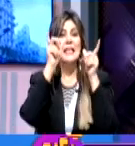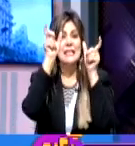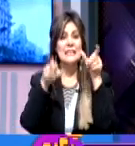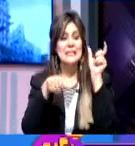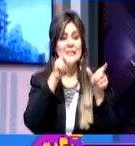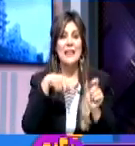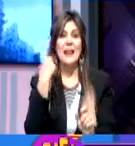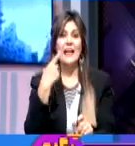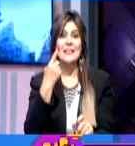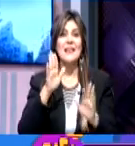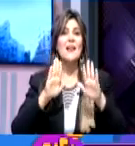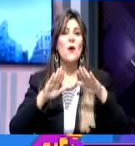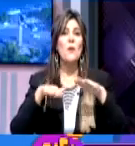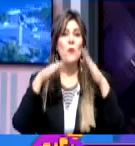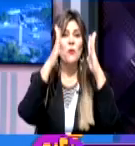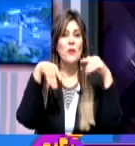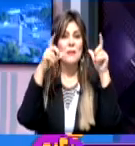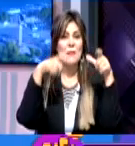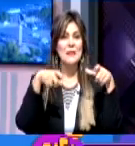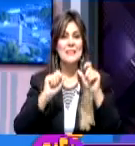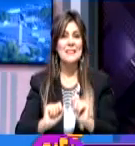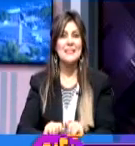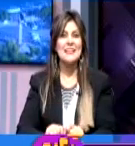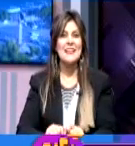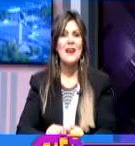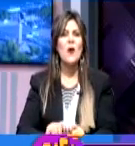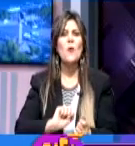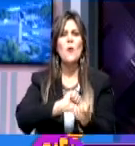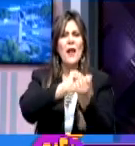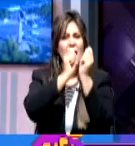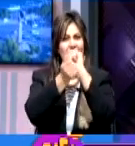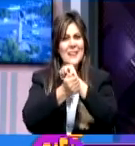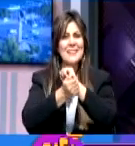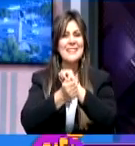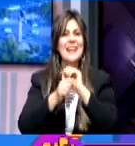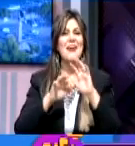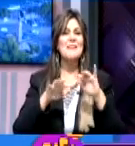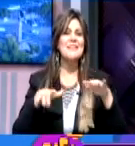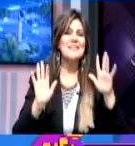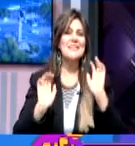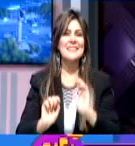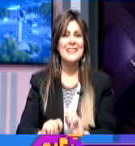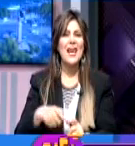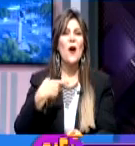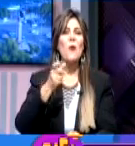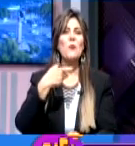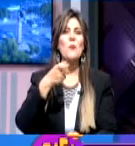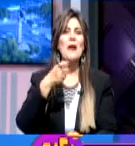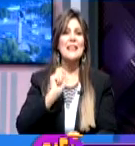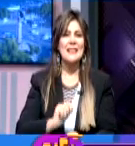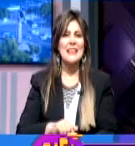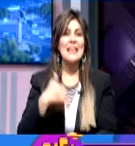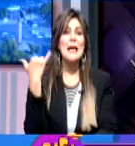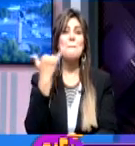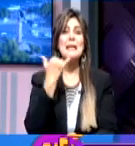هو موجود في الدوله المصريه بيقول اذا ده كل حاجه اتحولت اوتوماتيكي، يعني بتيسر وتسهل